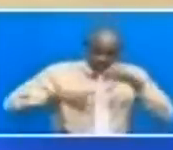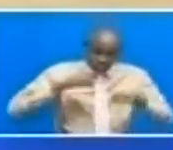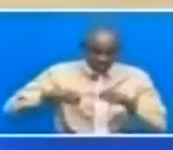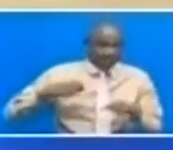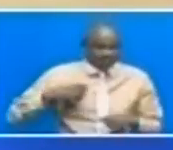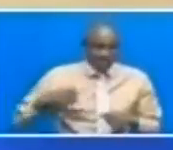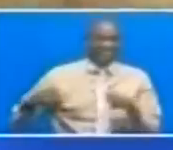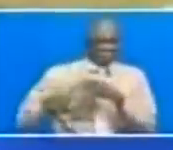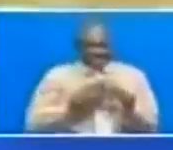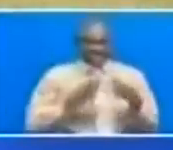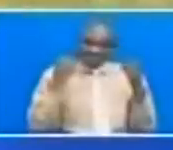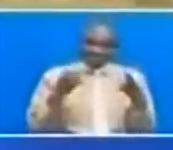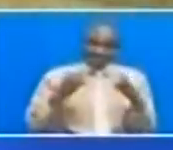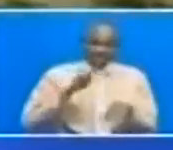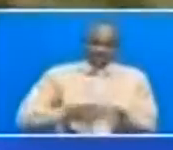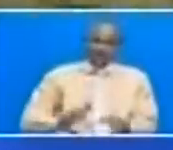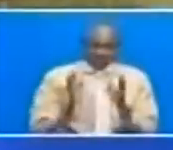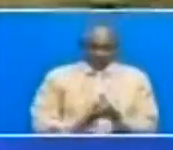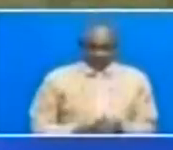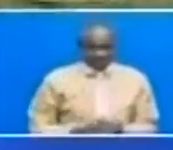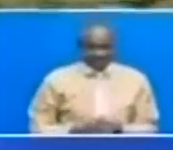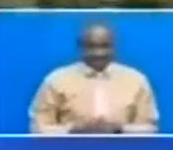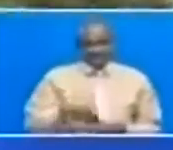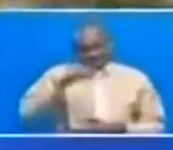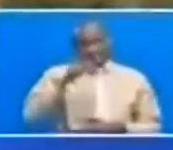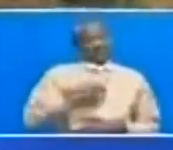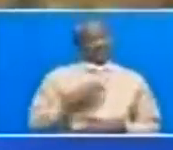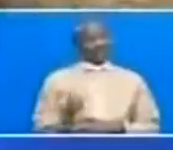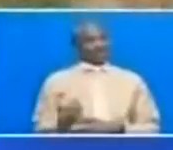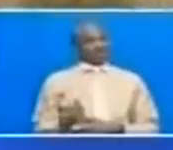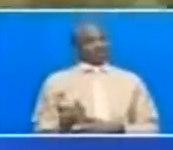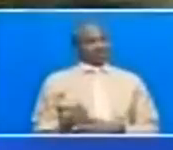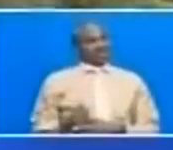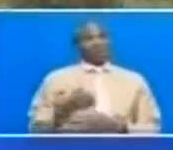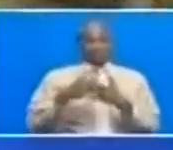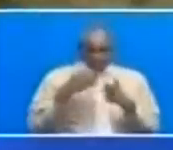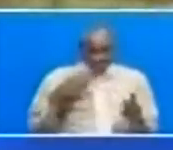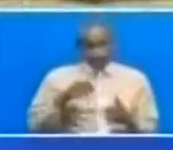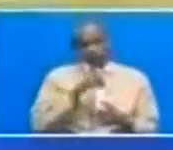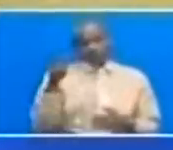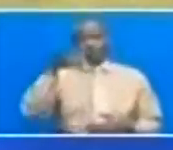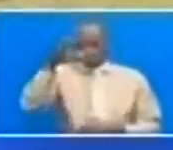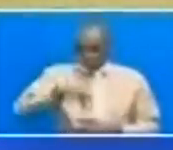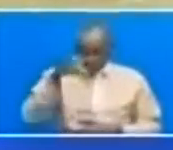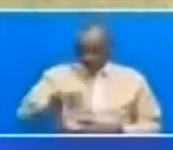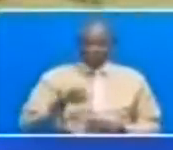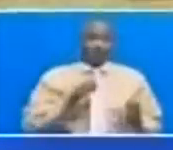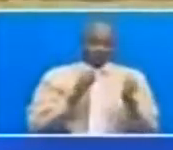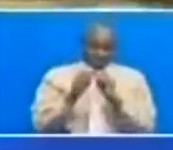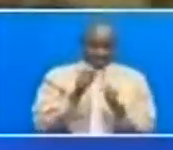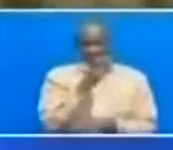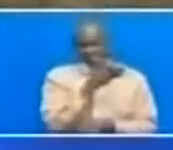tumekula mashida njiani. Na japo hajastaafu, kamwe hakuelekea nchini Congo Brazaville kwa mashindano ya